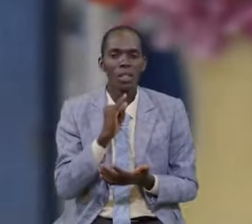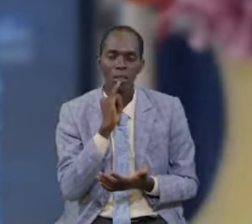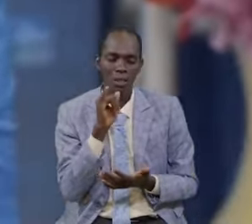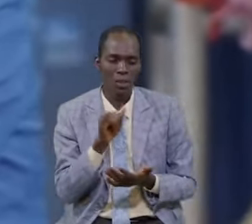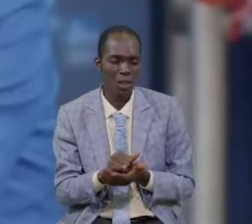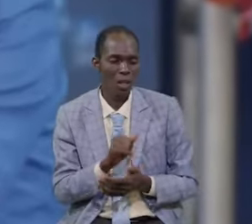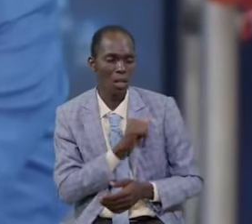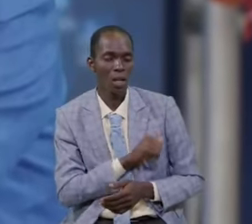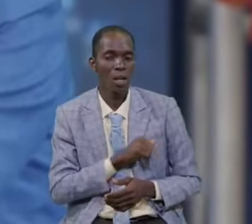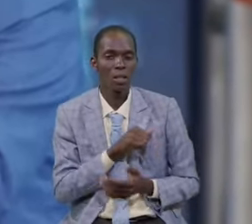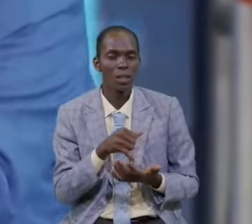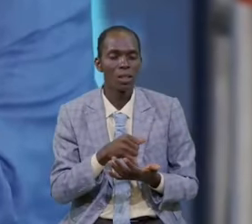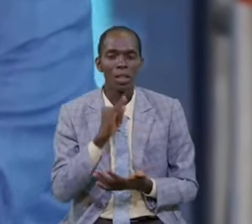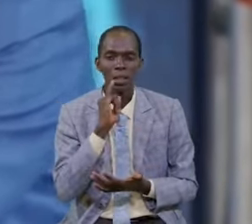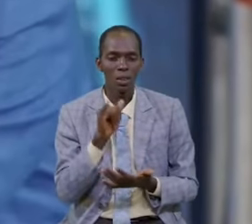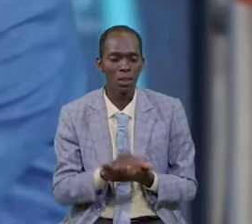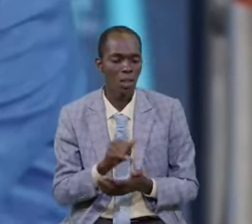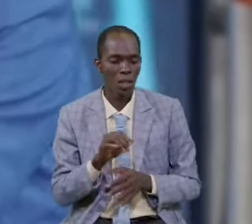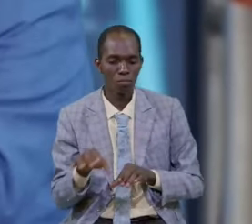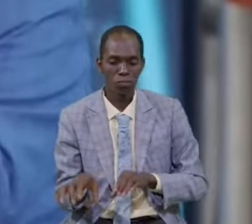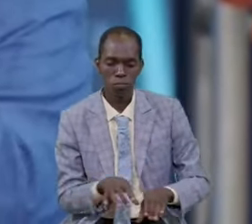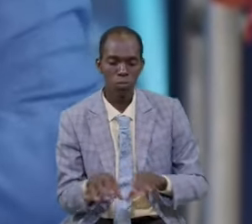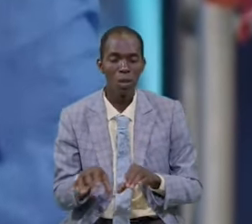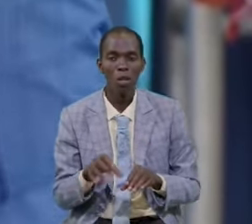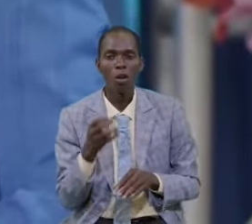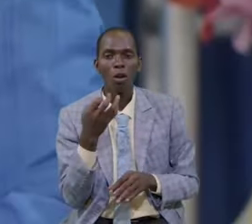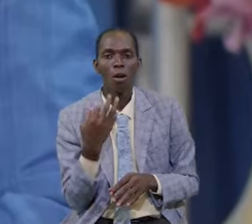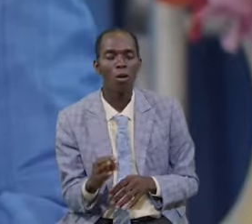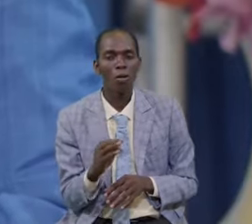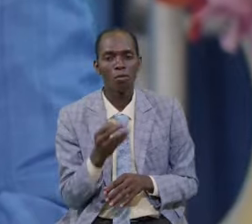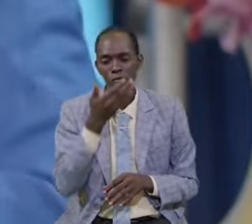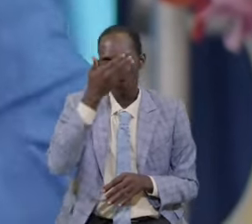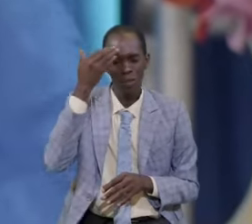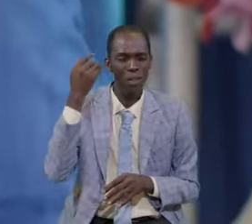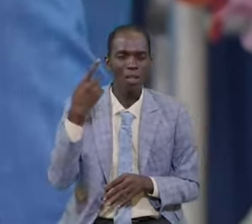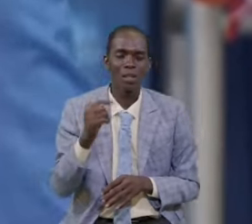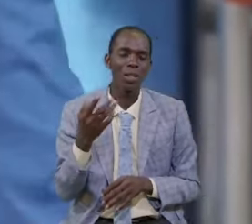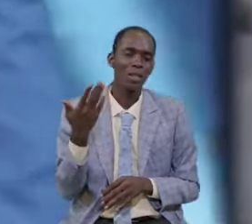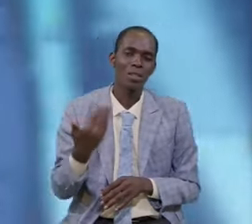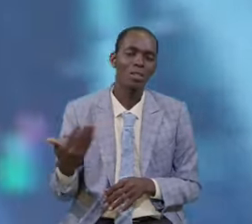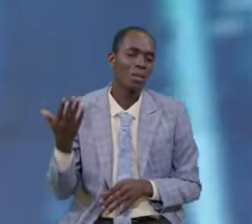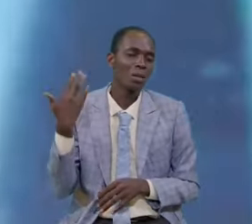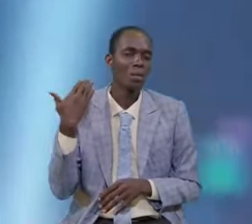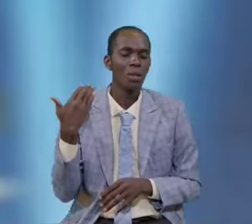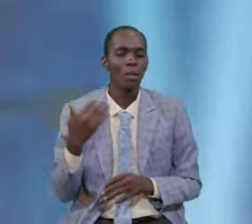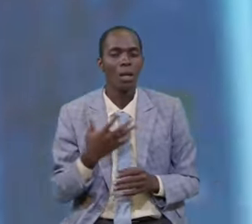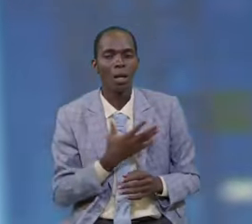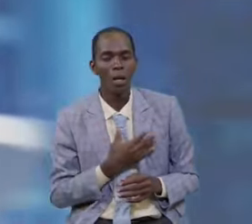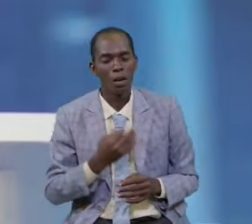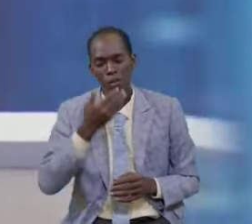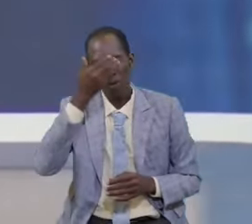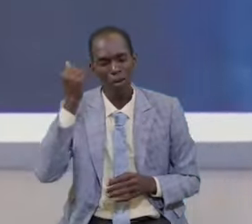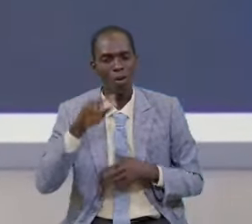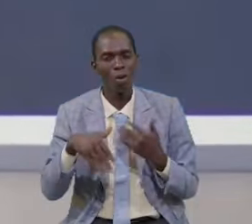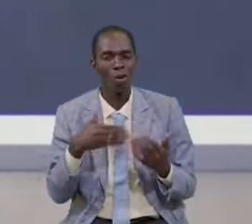c'est cette activité d'oubliant ce que vous avez fait, vous avez déjà fait, oubliant ce